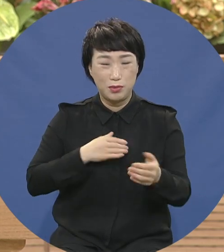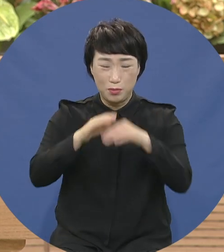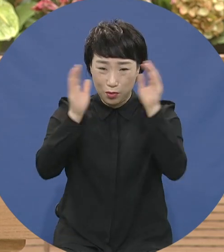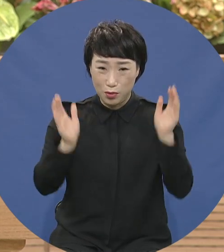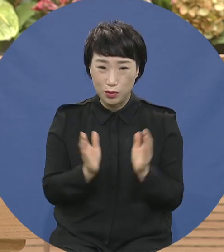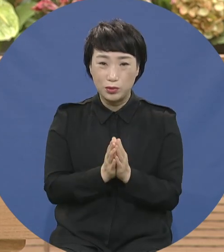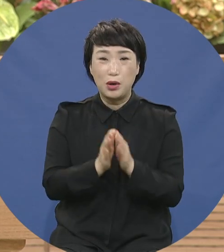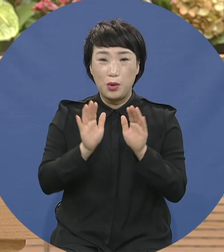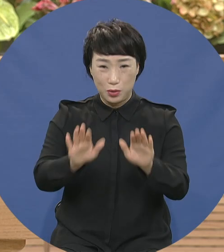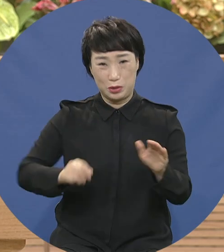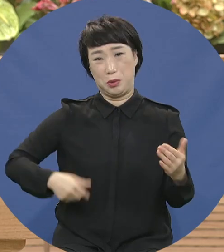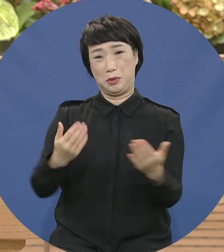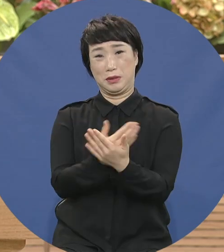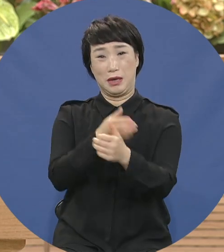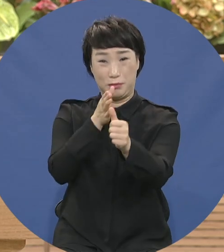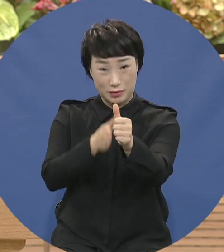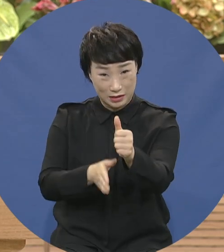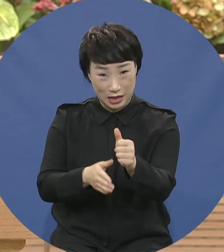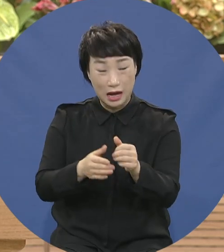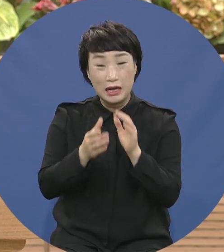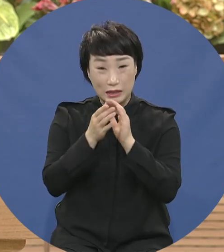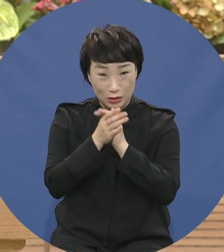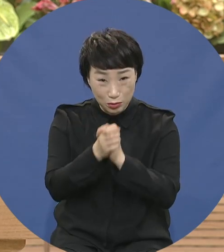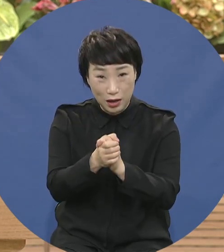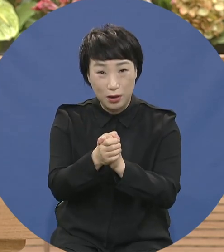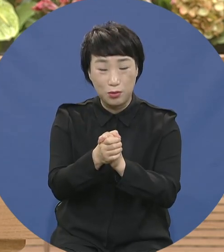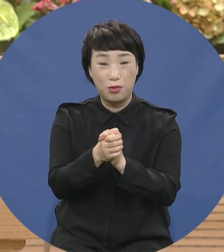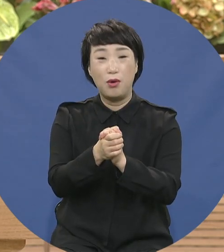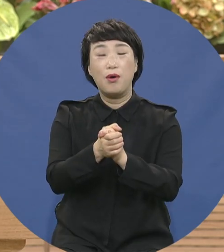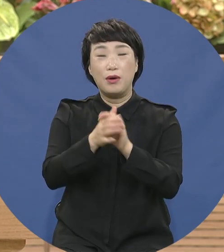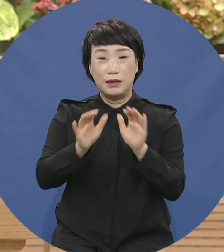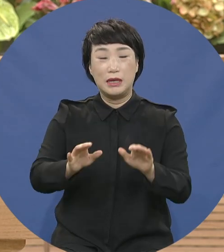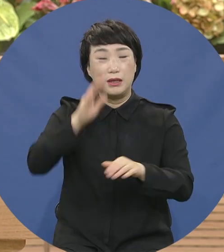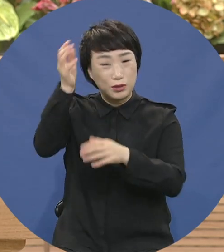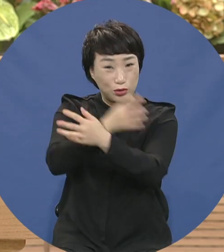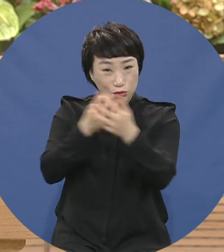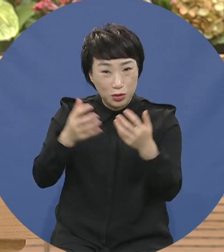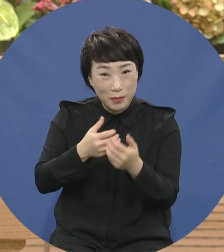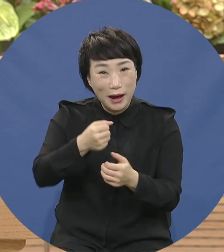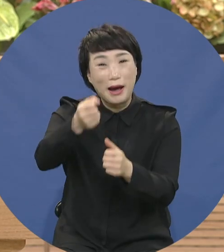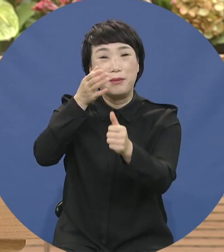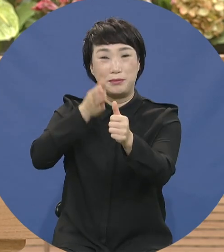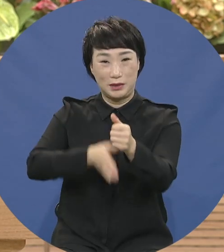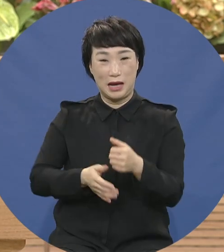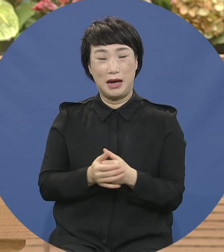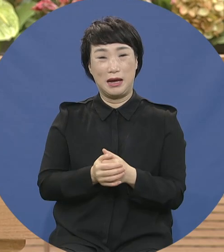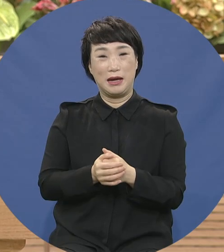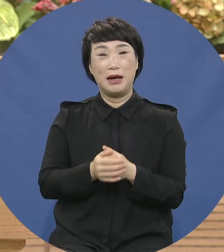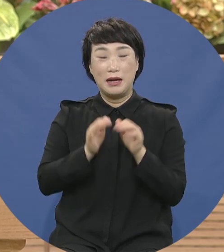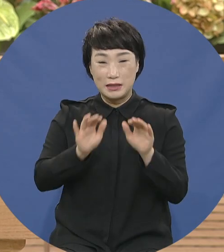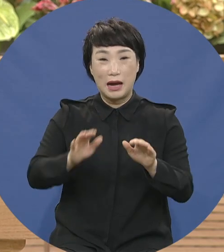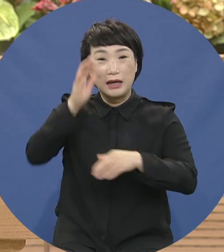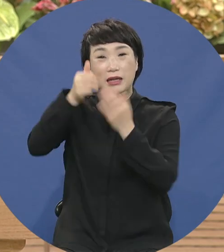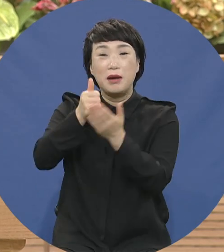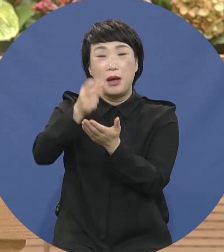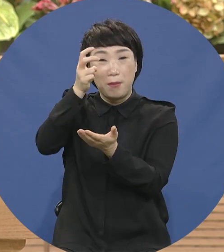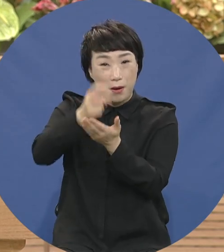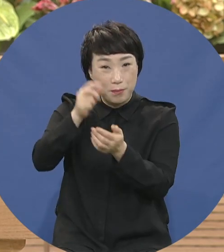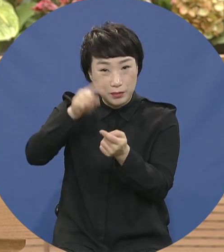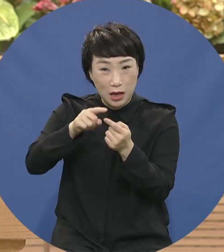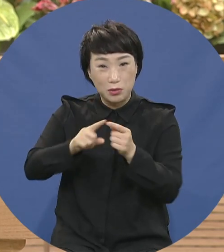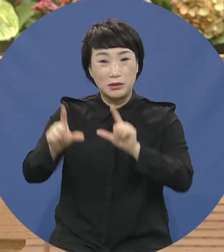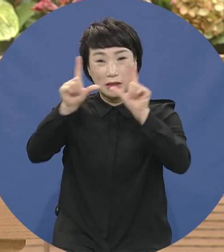모두 회개하고 기도하고 성령 충만하자. 하나님의